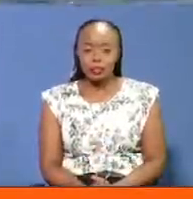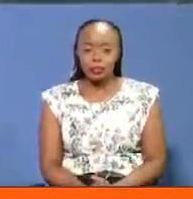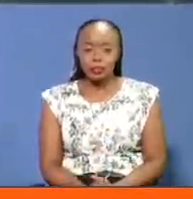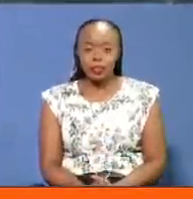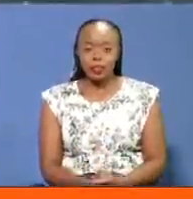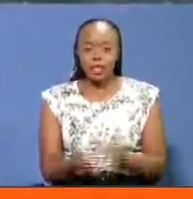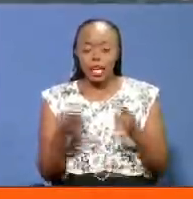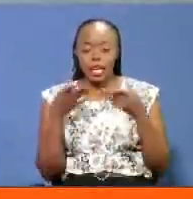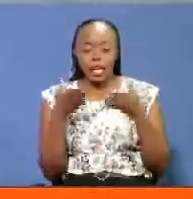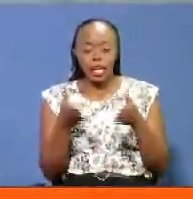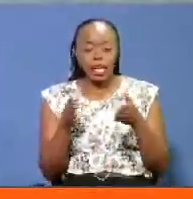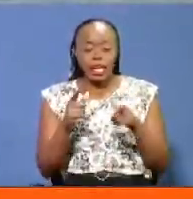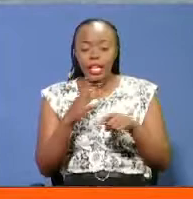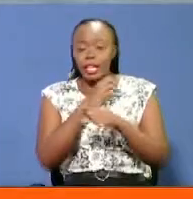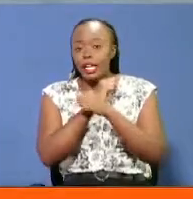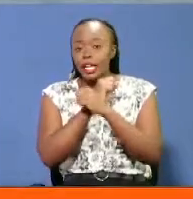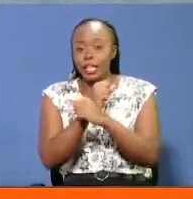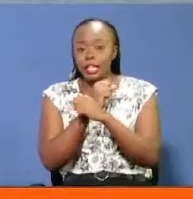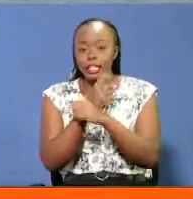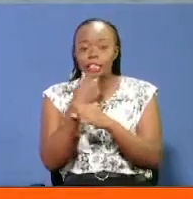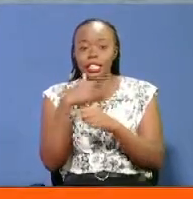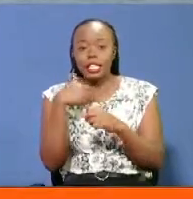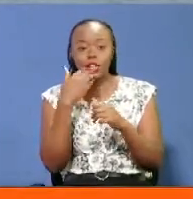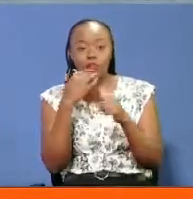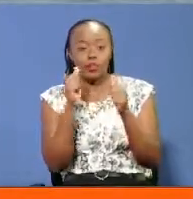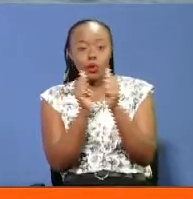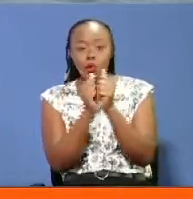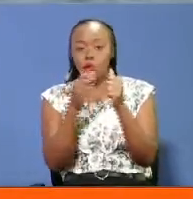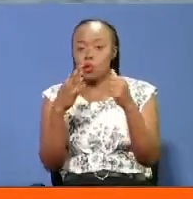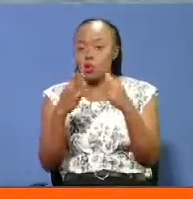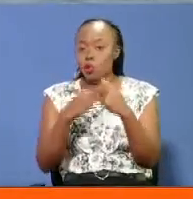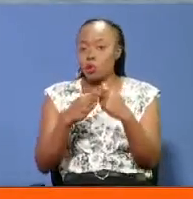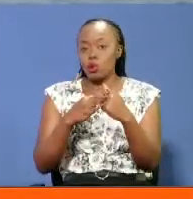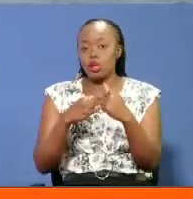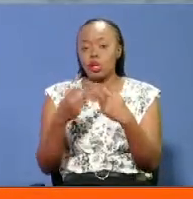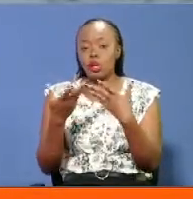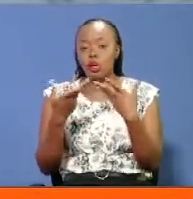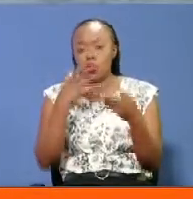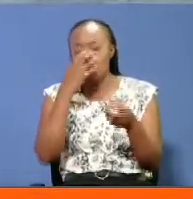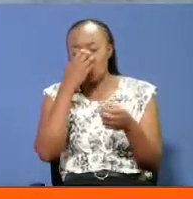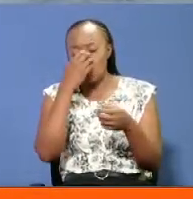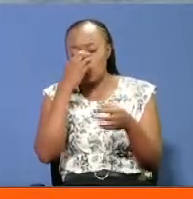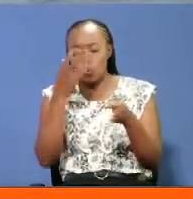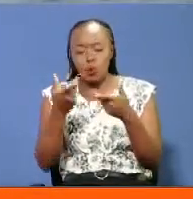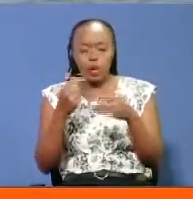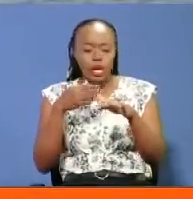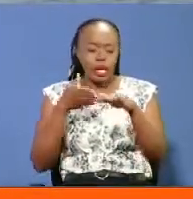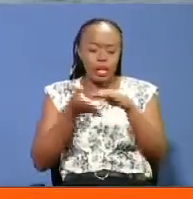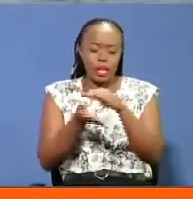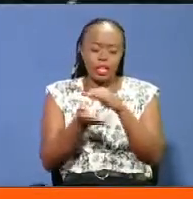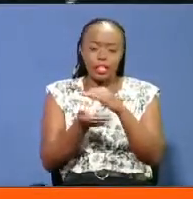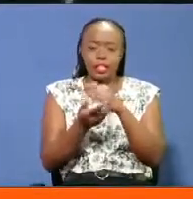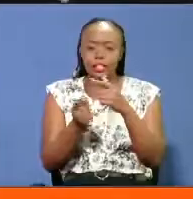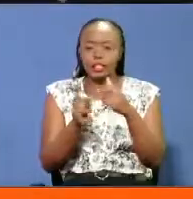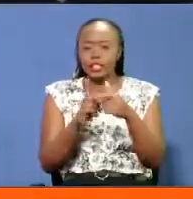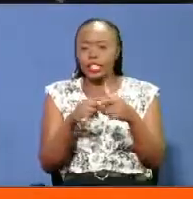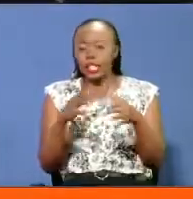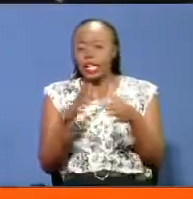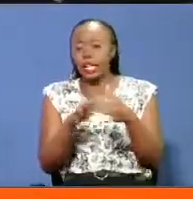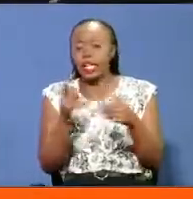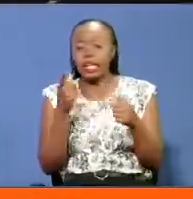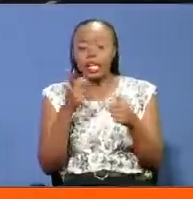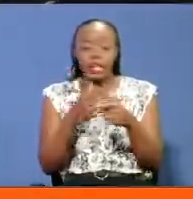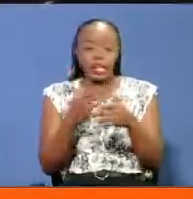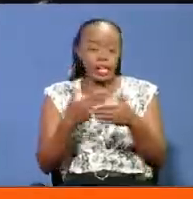Jitihada za kuokoa pacha wa miaka 18 waliozama katika bahari ya Hindi hazikufua dafu jana usiku katika kijiji